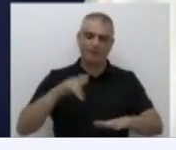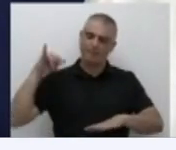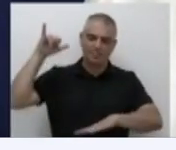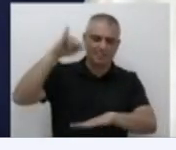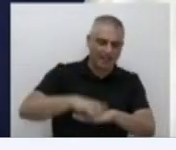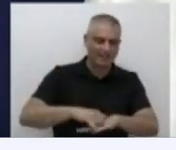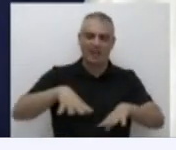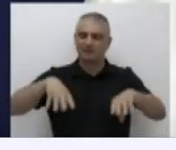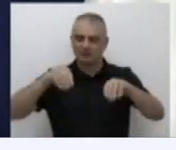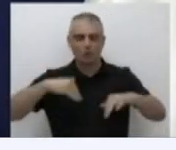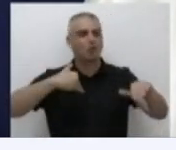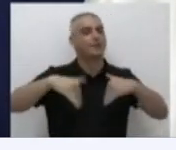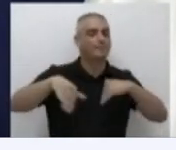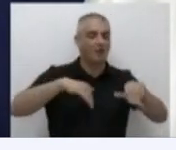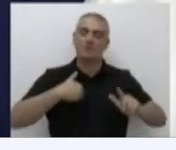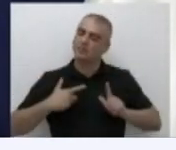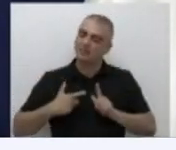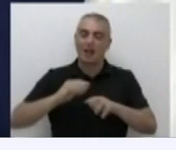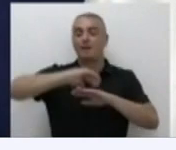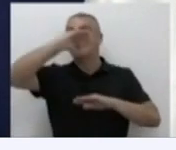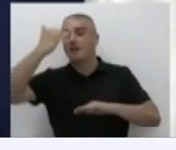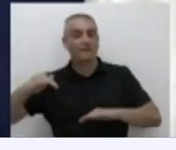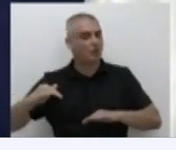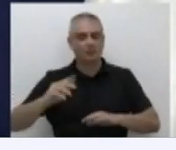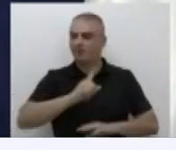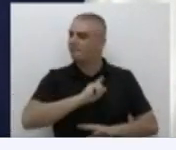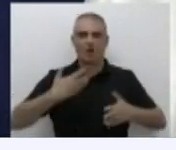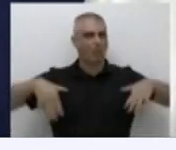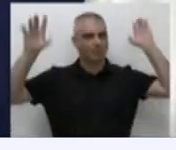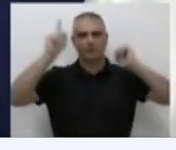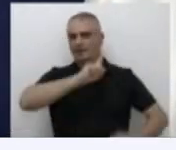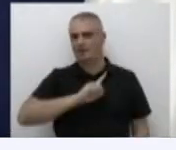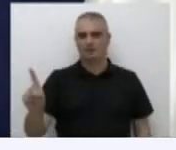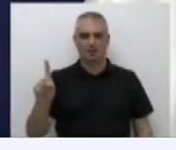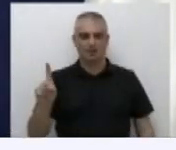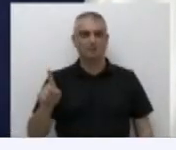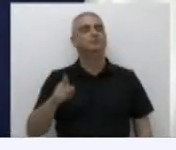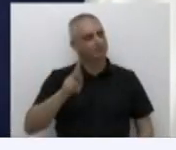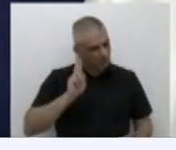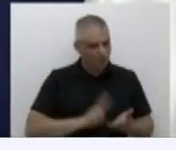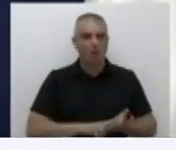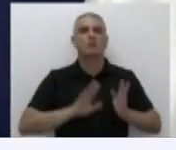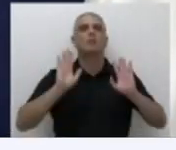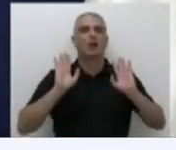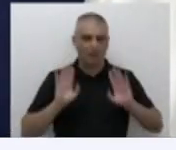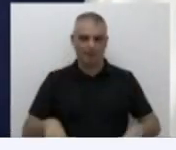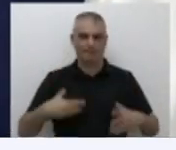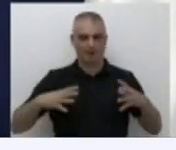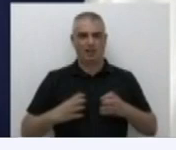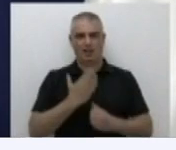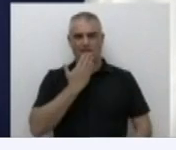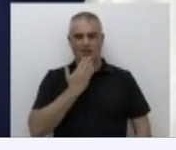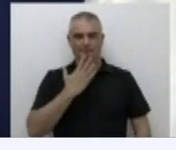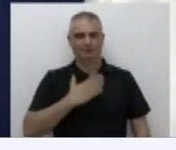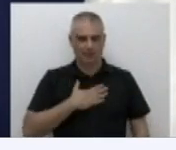في البحار وفي الحقول وفي التلال ولن نرضخ ونستسلم. هذا